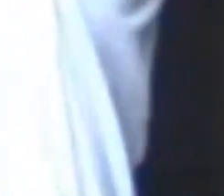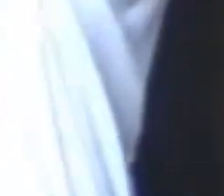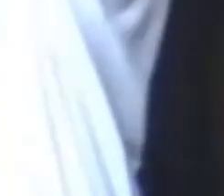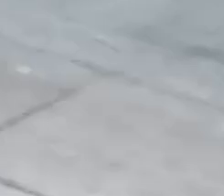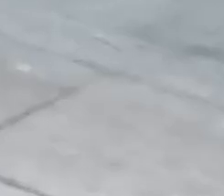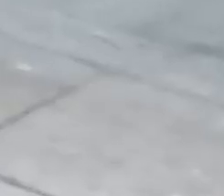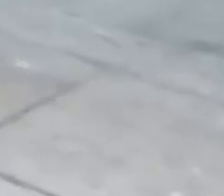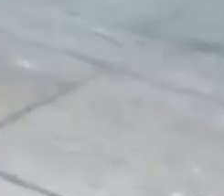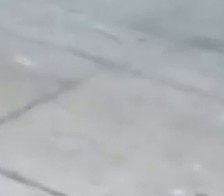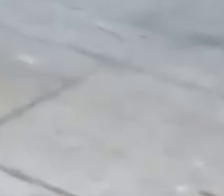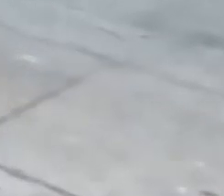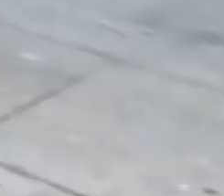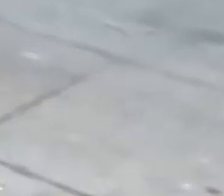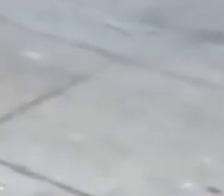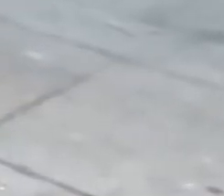mereka.